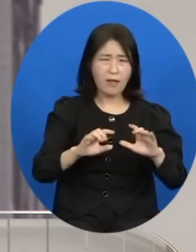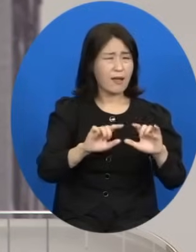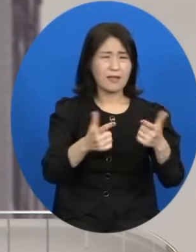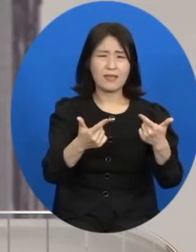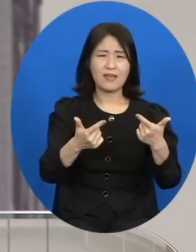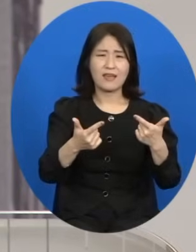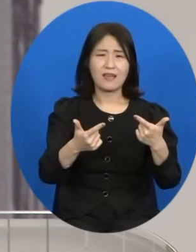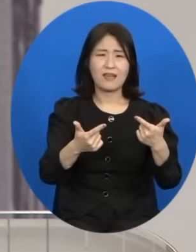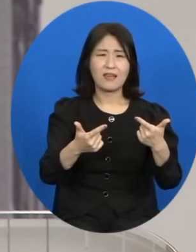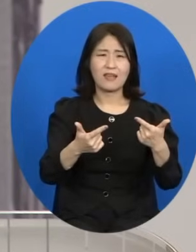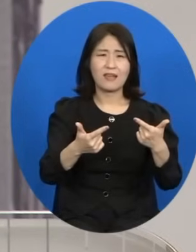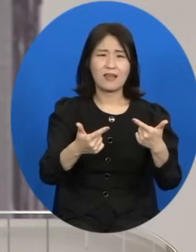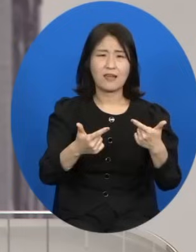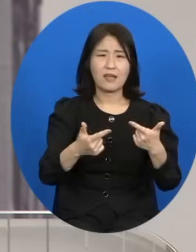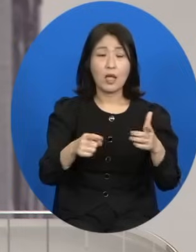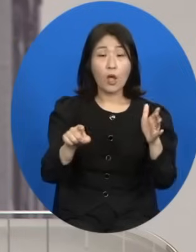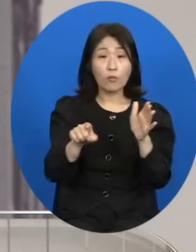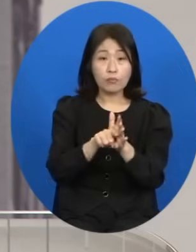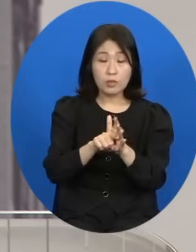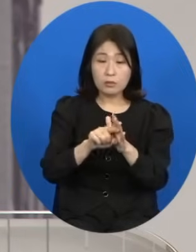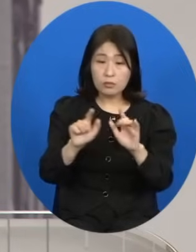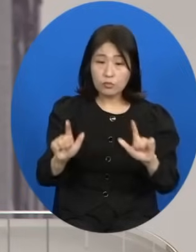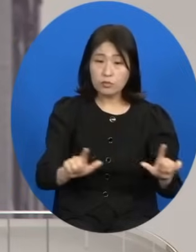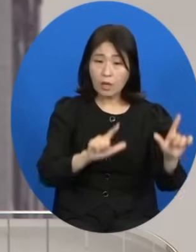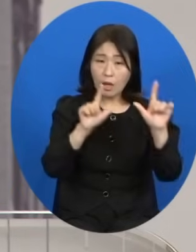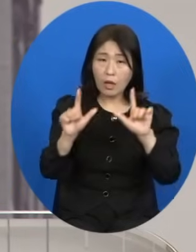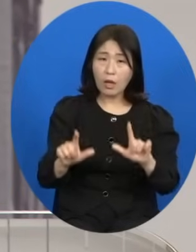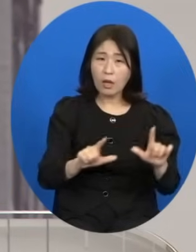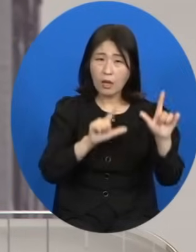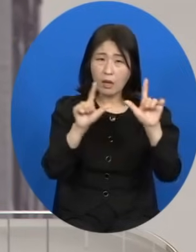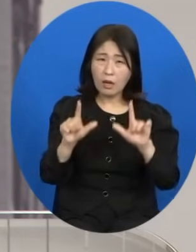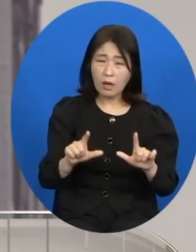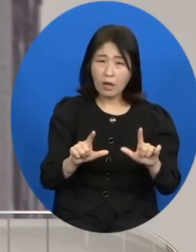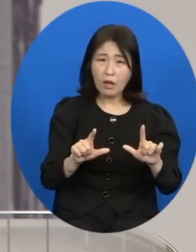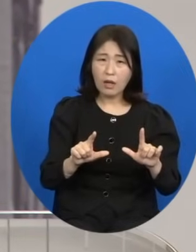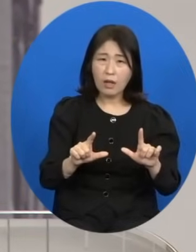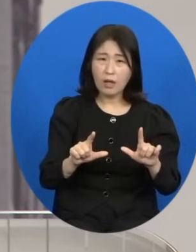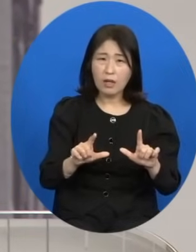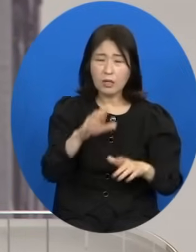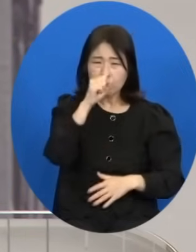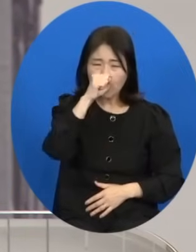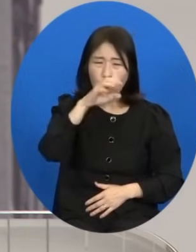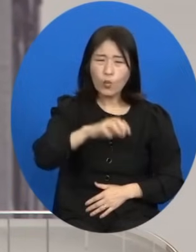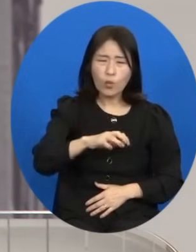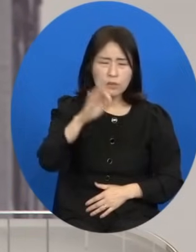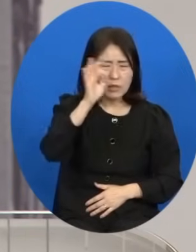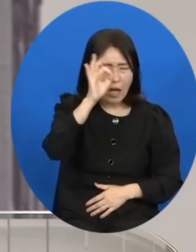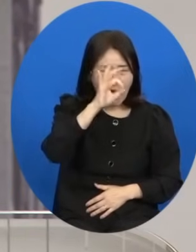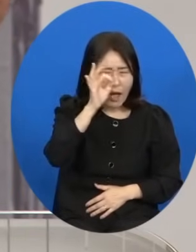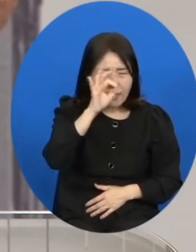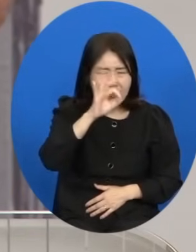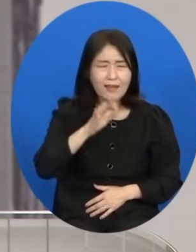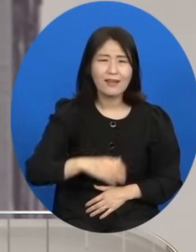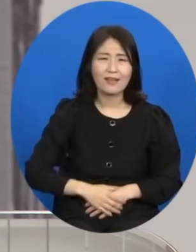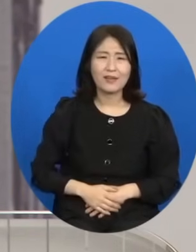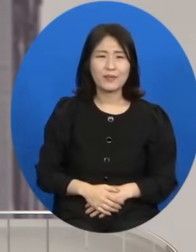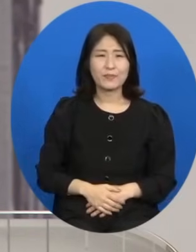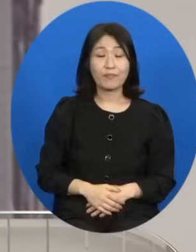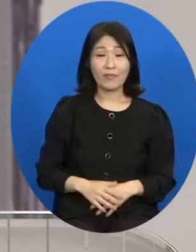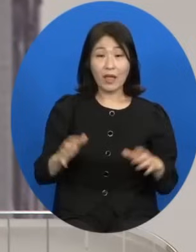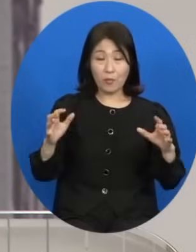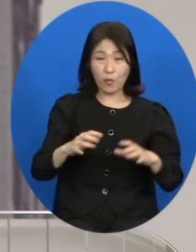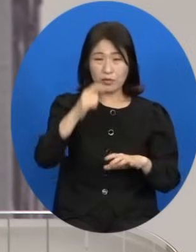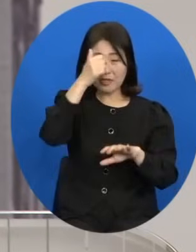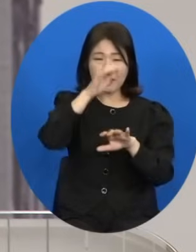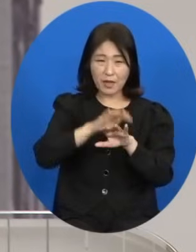좋은 환경 장소 그런 것만 찾으려 하는 성향이 있죠 얼마나 좋습니까 감사한 거예요 우리가 이렇게 모여서 예비할 수 있는 거 얼마나